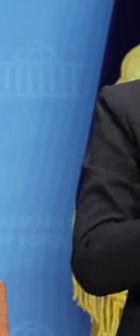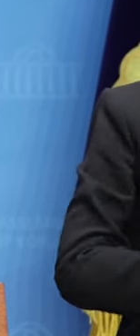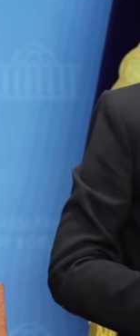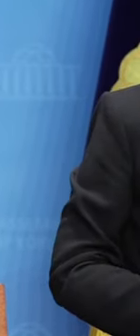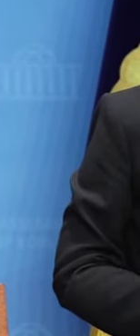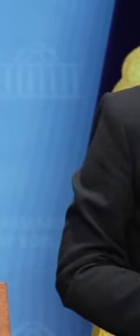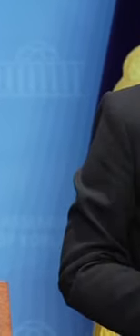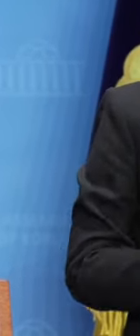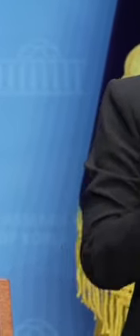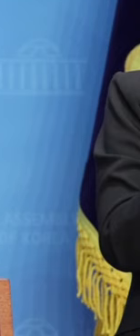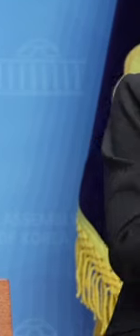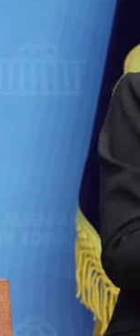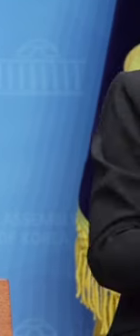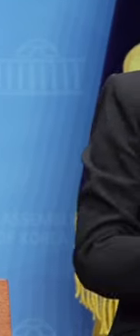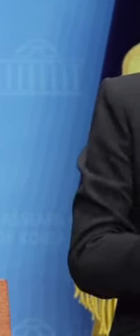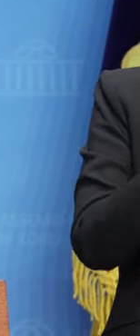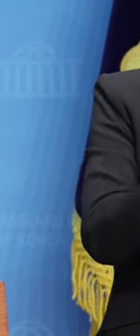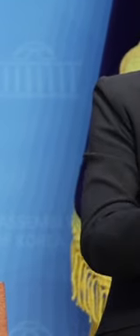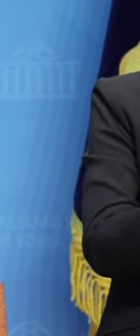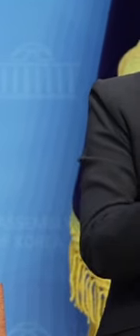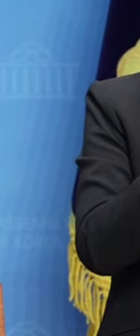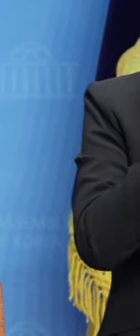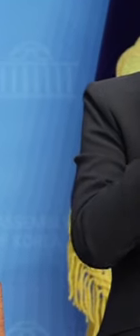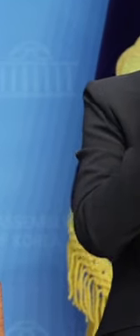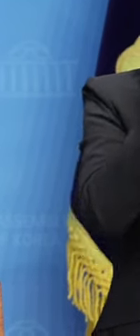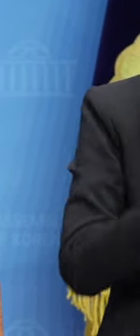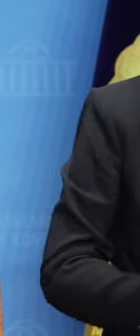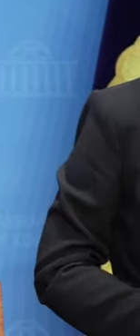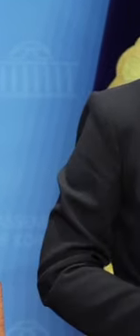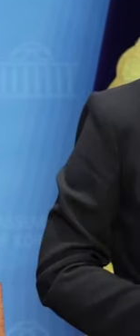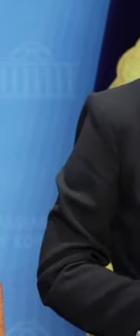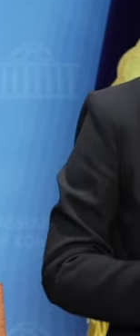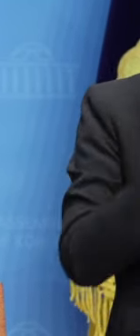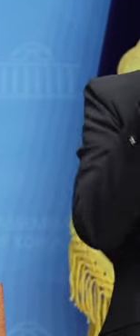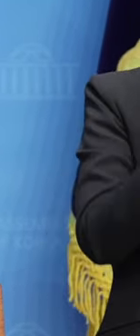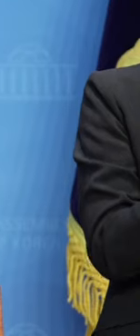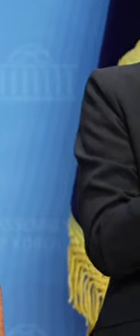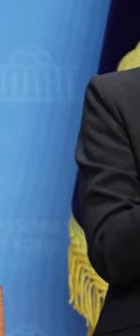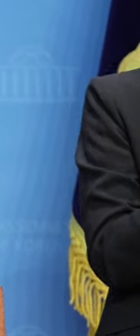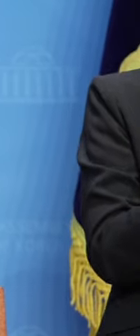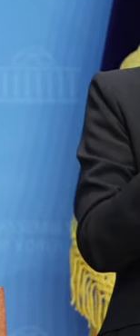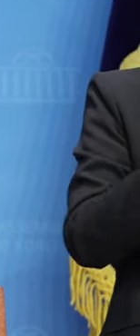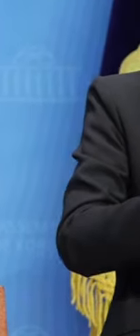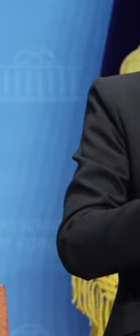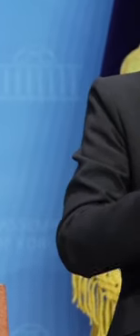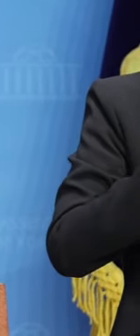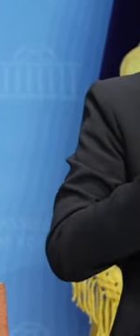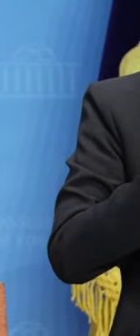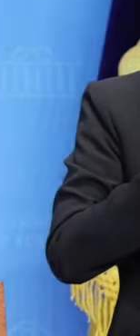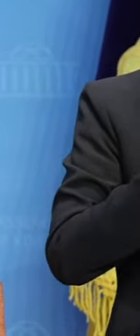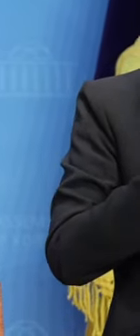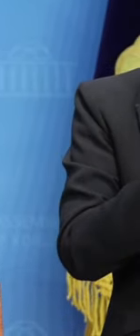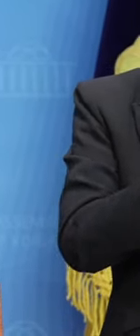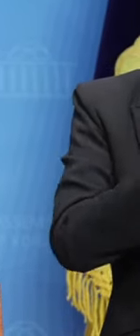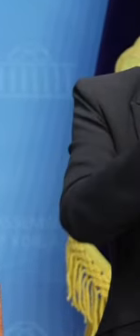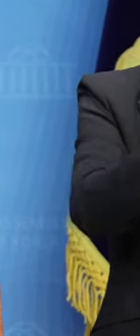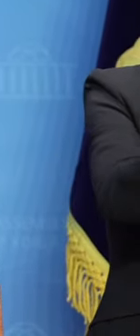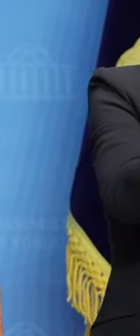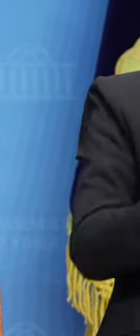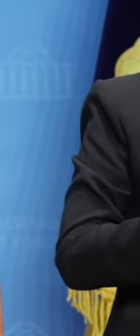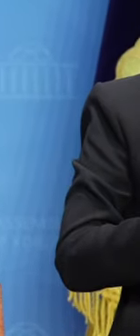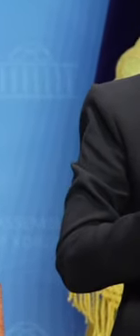한 걸음 한 걸음이 수월하지 않았습니다. 박봉을 쪽에서 당비 후원금 내고 주간에서